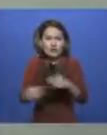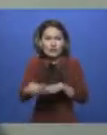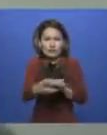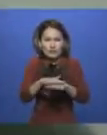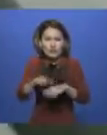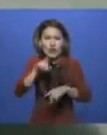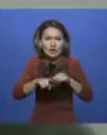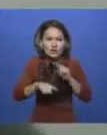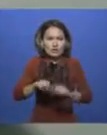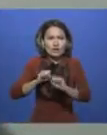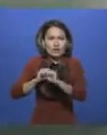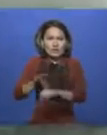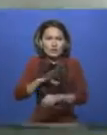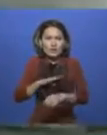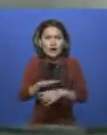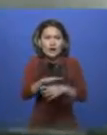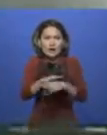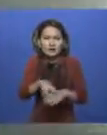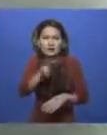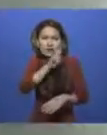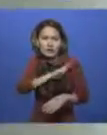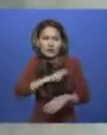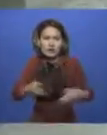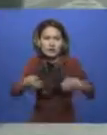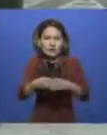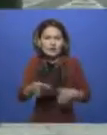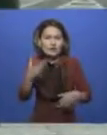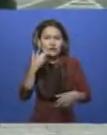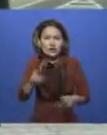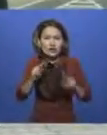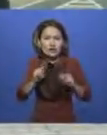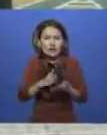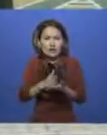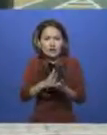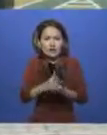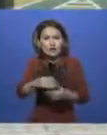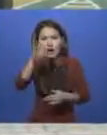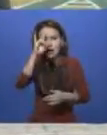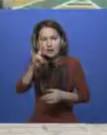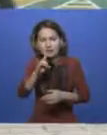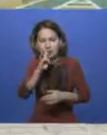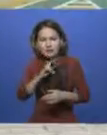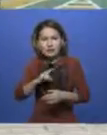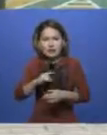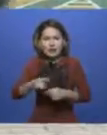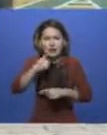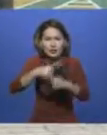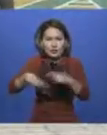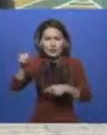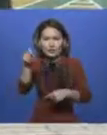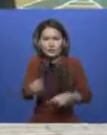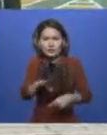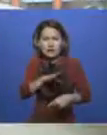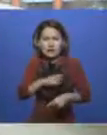соларға қарай туралау міндеті тапсырылды. Жауынгерлік міндетін адал атқарған азамат елге аман-есен оралды. Соғыстан кейінгі қиын-қыстау